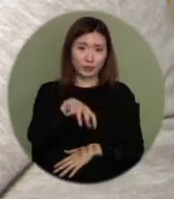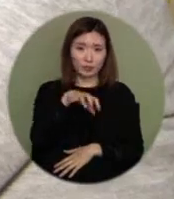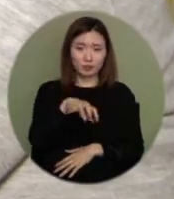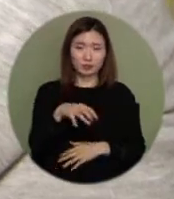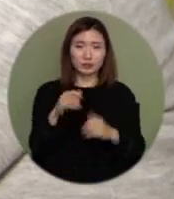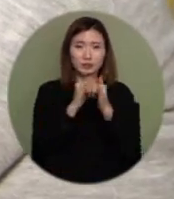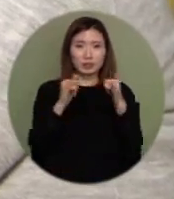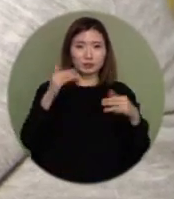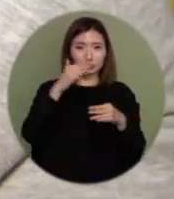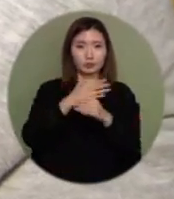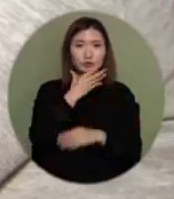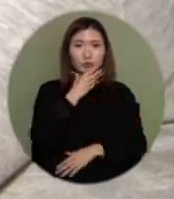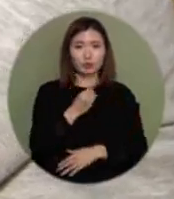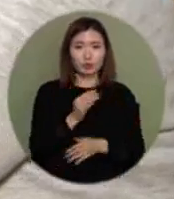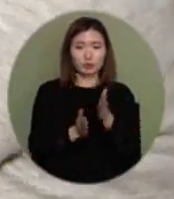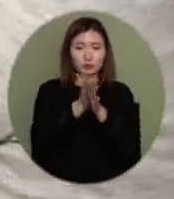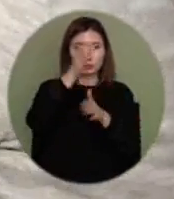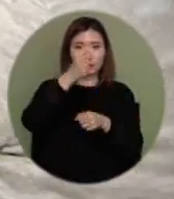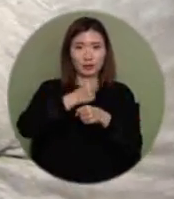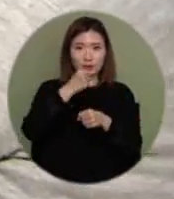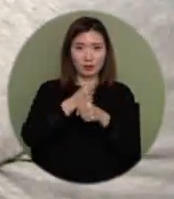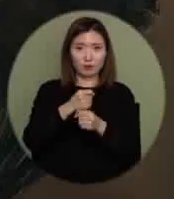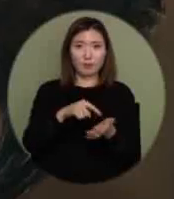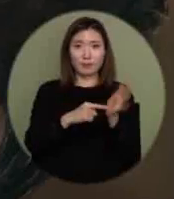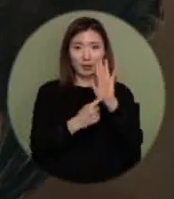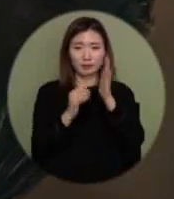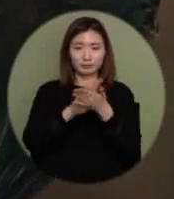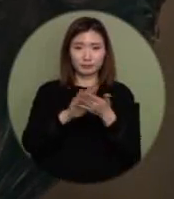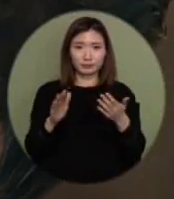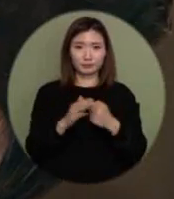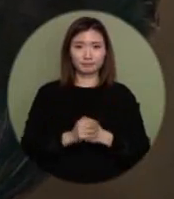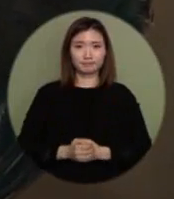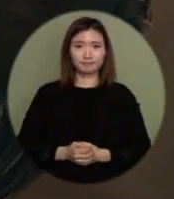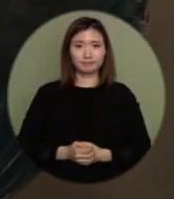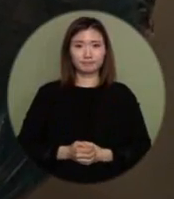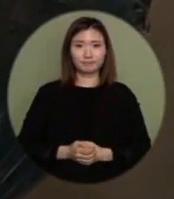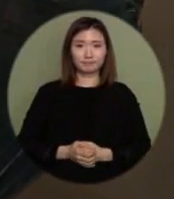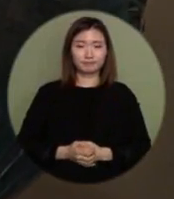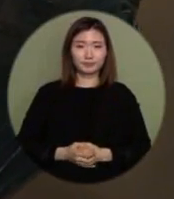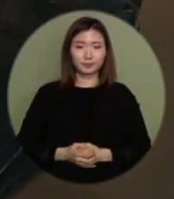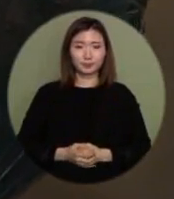사람 중심의 복지 도시로 만들겠다고 밝혔습니다. 서울 경기 케이블 TV 김동훈입니다.